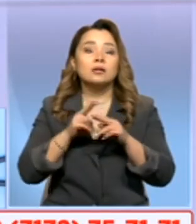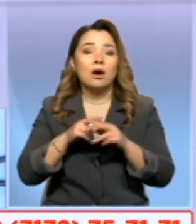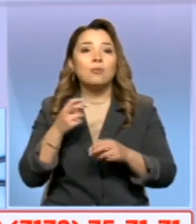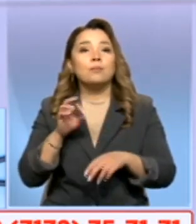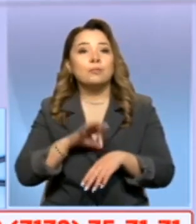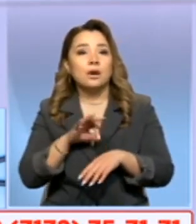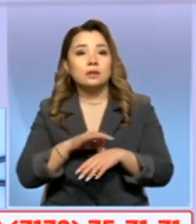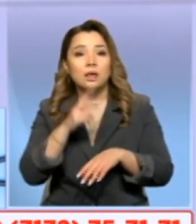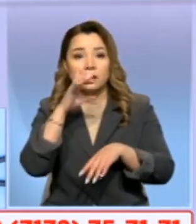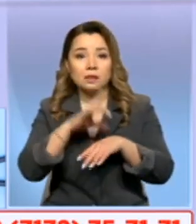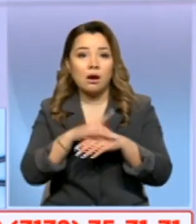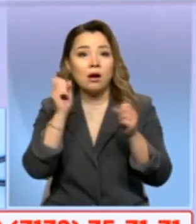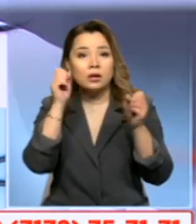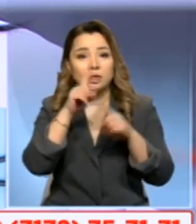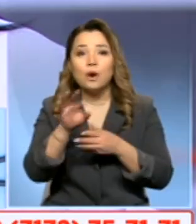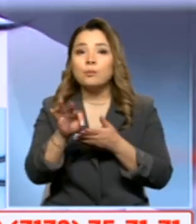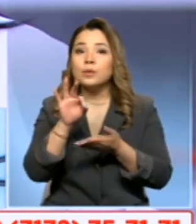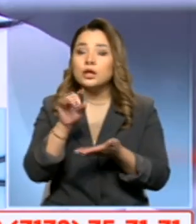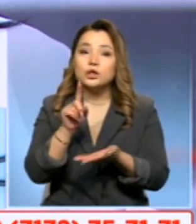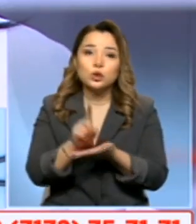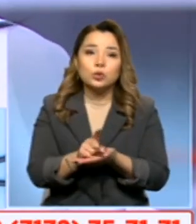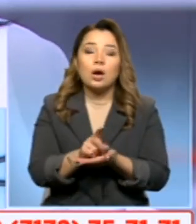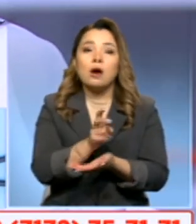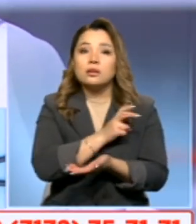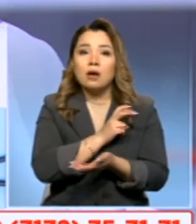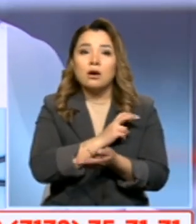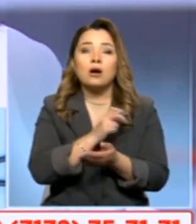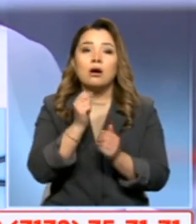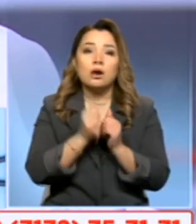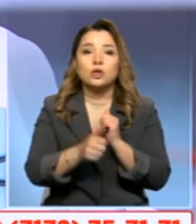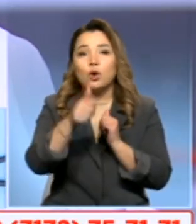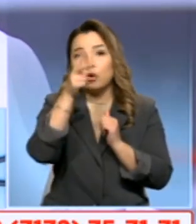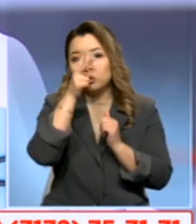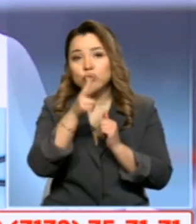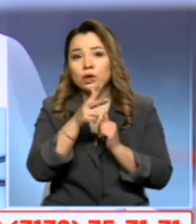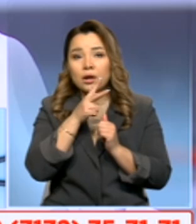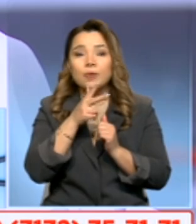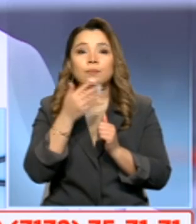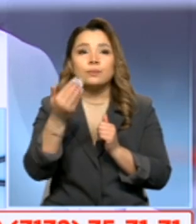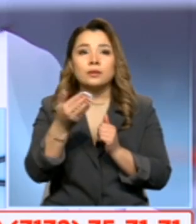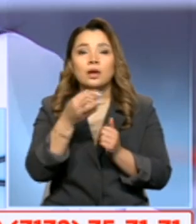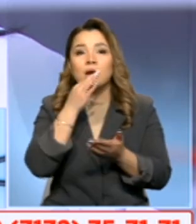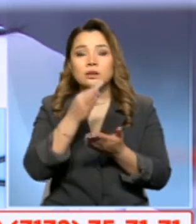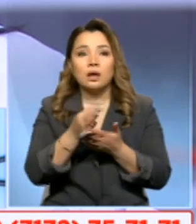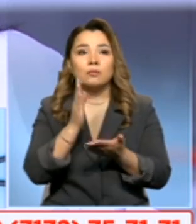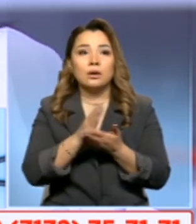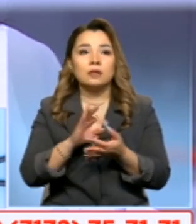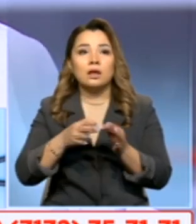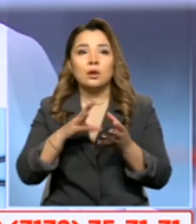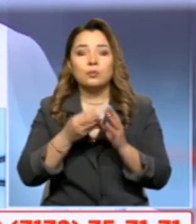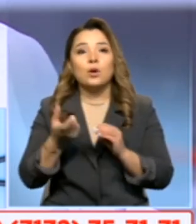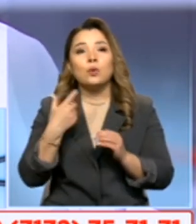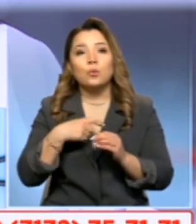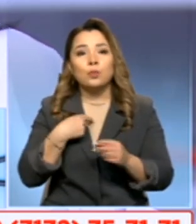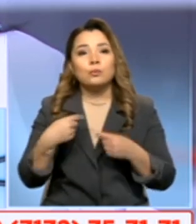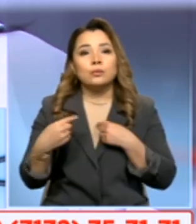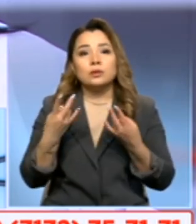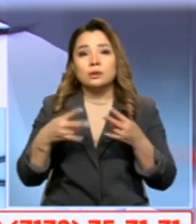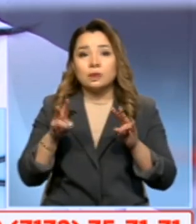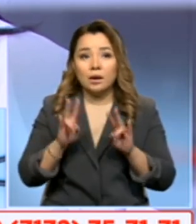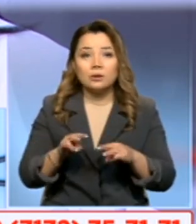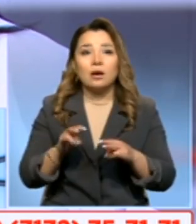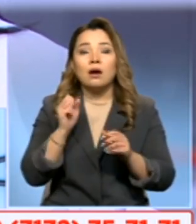ақау болып тұрса, онда міндетті түрде бір дәрігерге барып, әр үш ай сайын дәрігерін миын шертпей, төбесін оймай, өзіңізде қинала